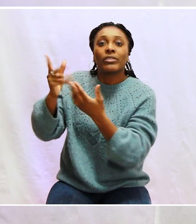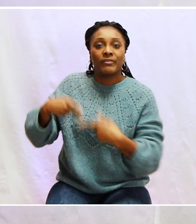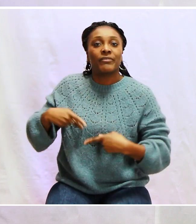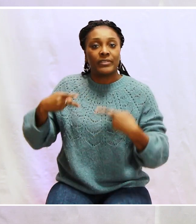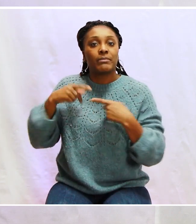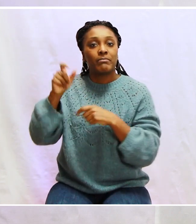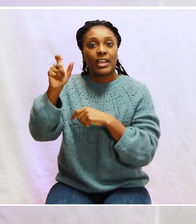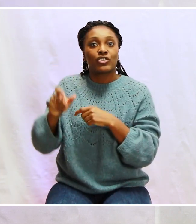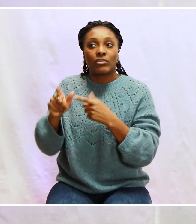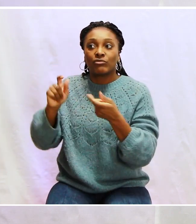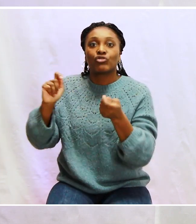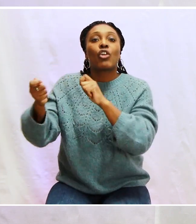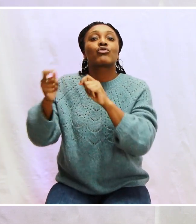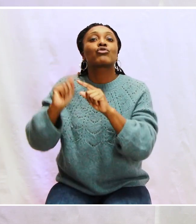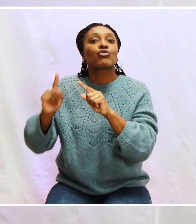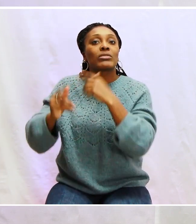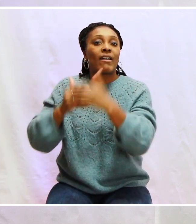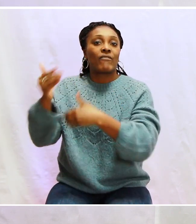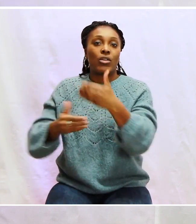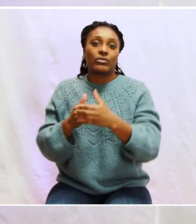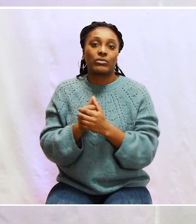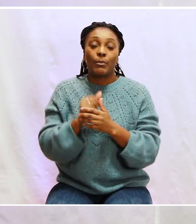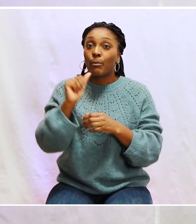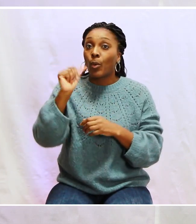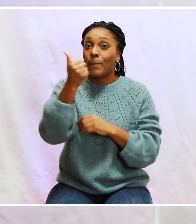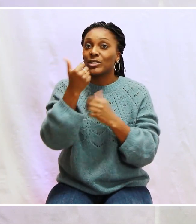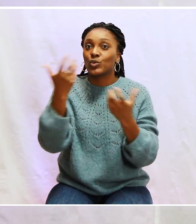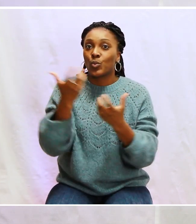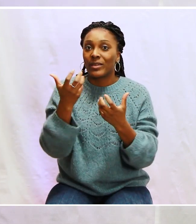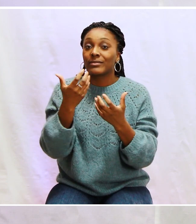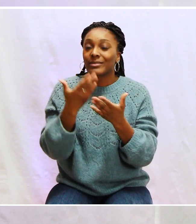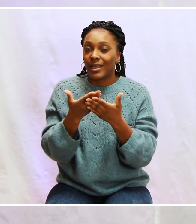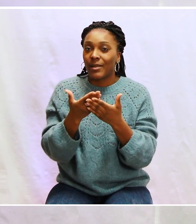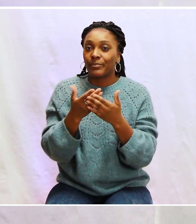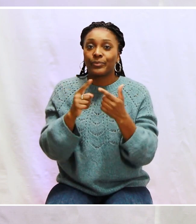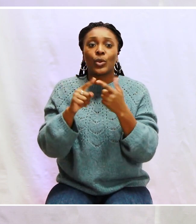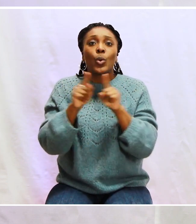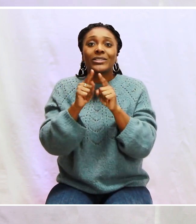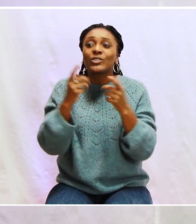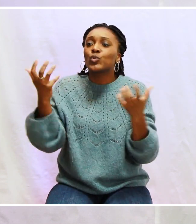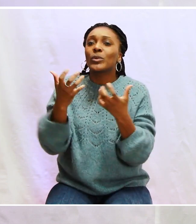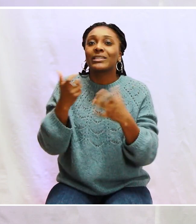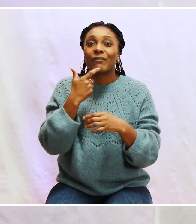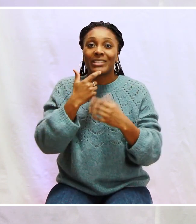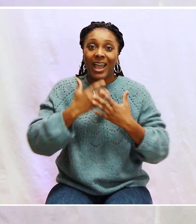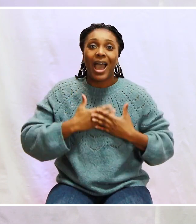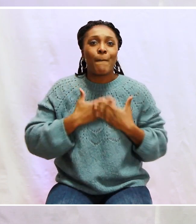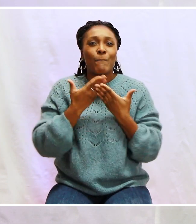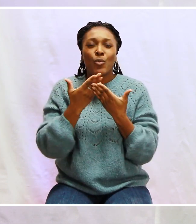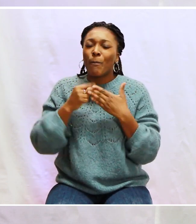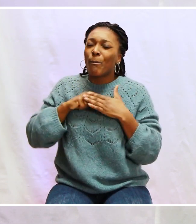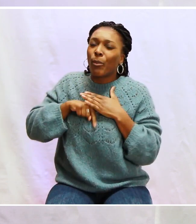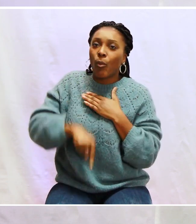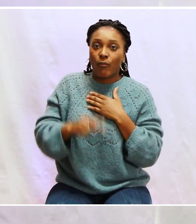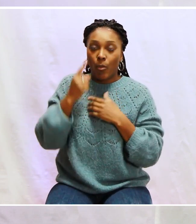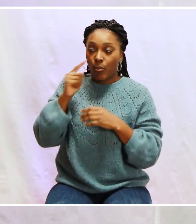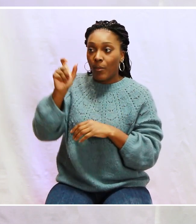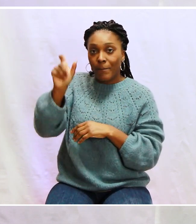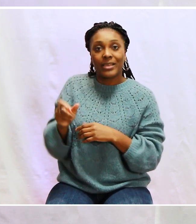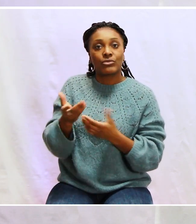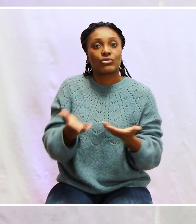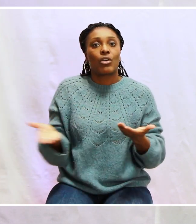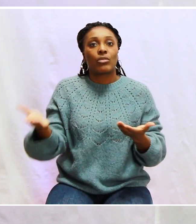personne. Le premier souhait, c'est ça. Le deuxième, c'est donc un acte d'amour, en fait. Souhaiter, c'est un acte d'amour profond pour la personne et un